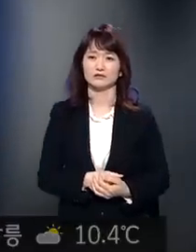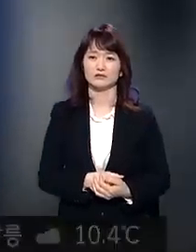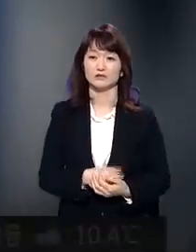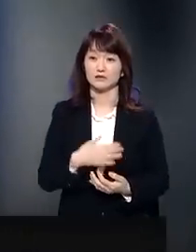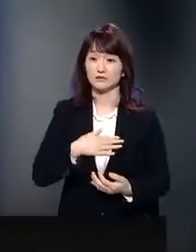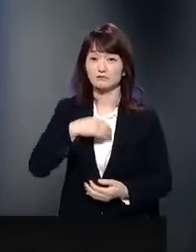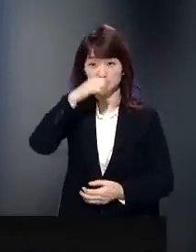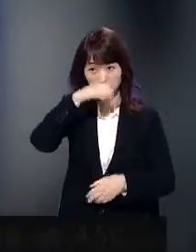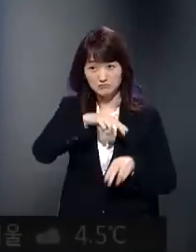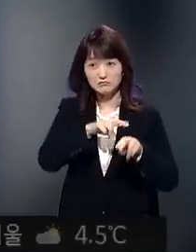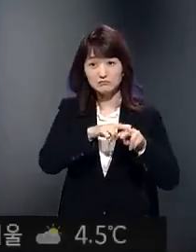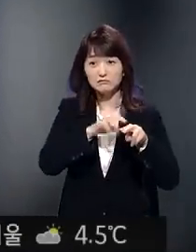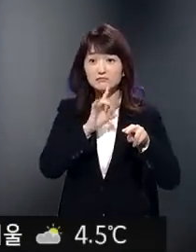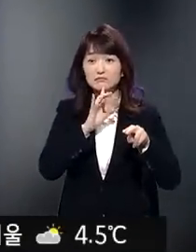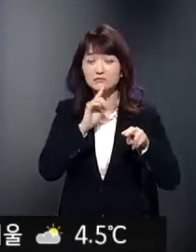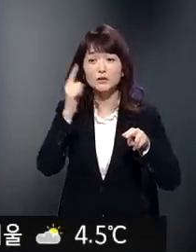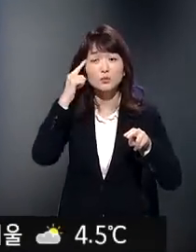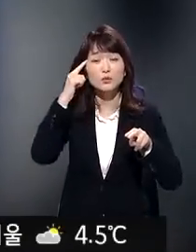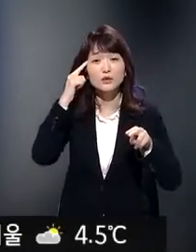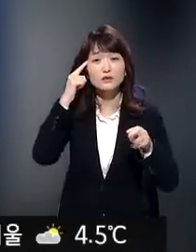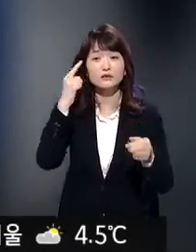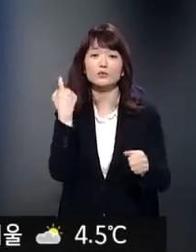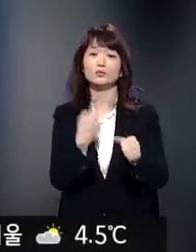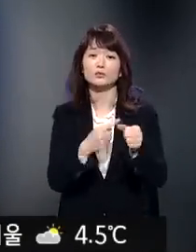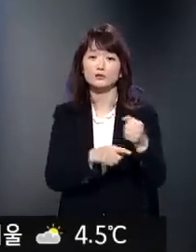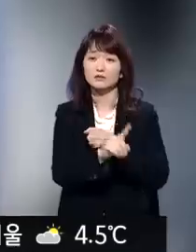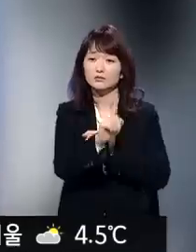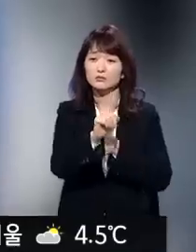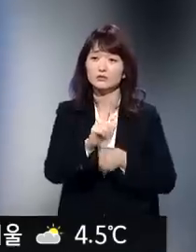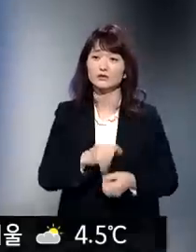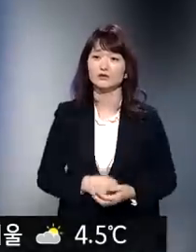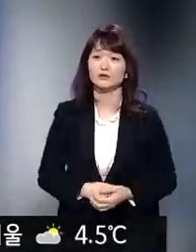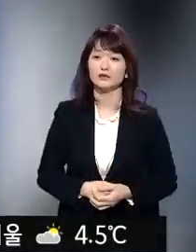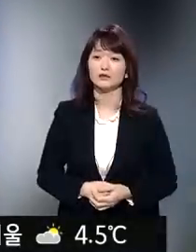phone, look here. I was literally sitting here. What is your problem?